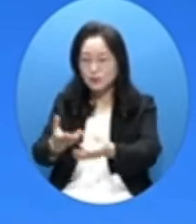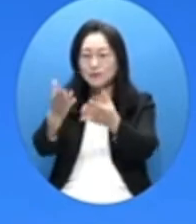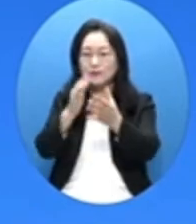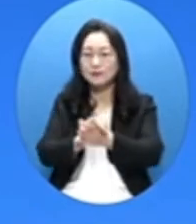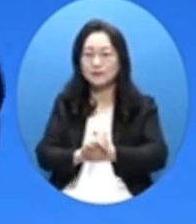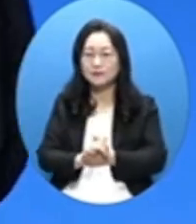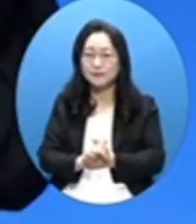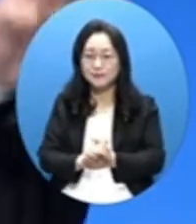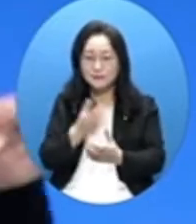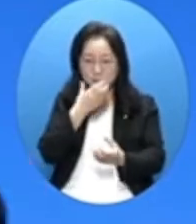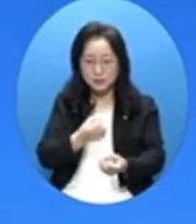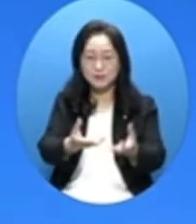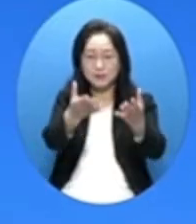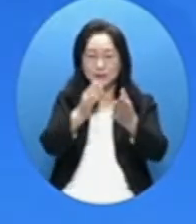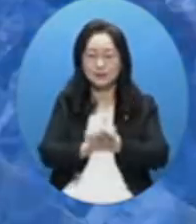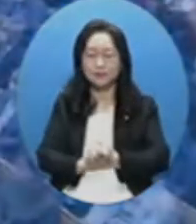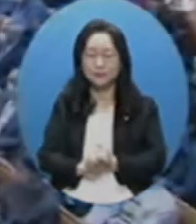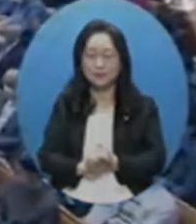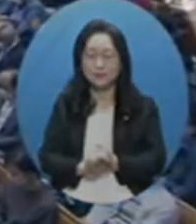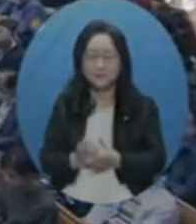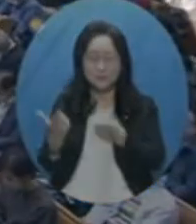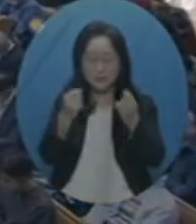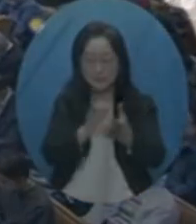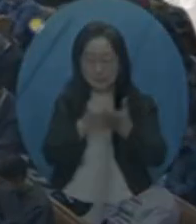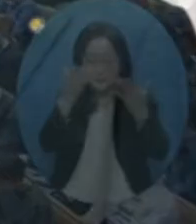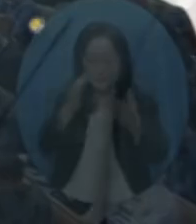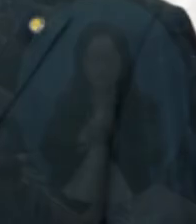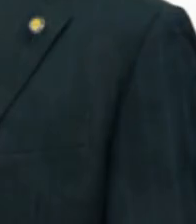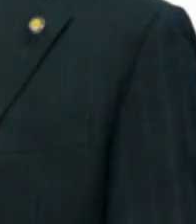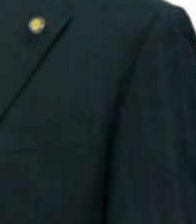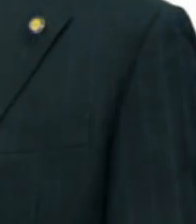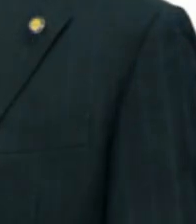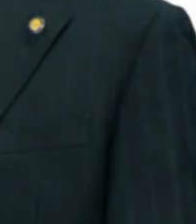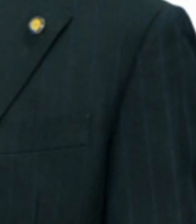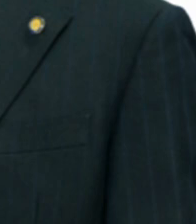축원합니다 축원합니다 기도하겠습니다